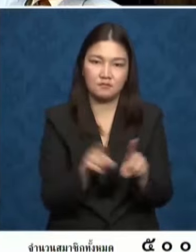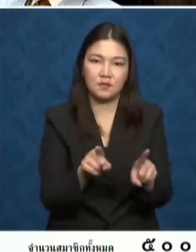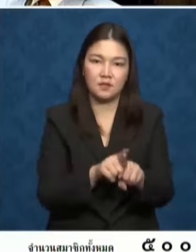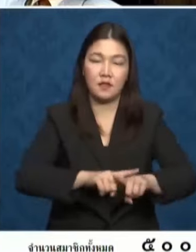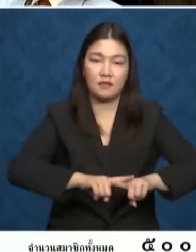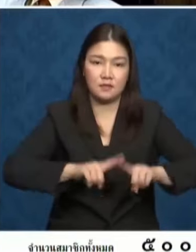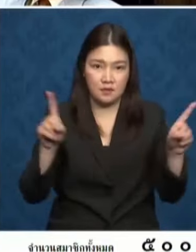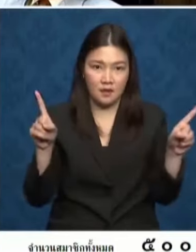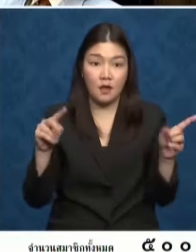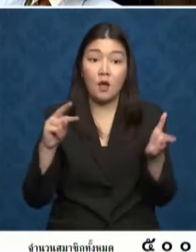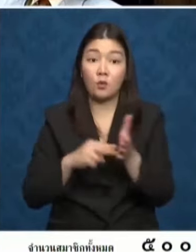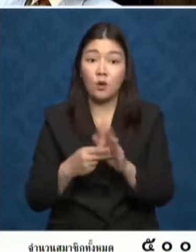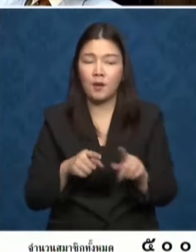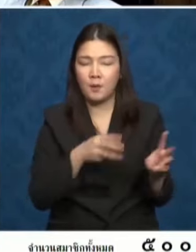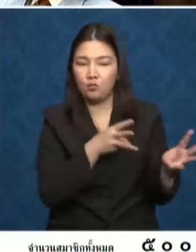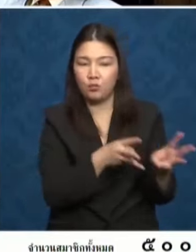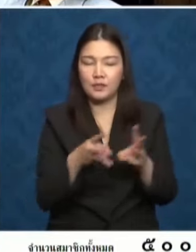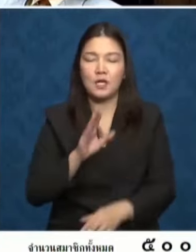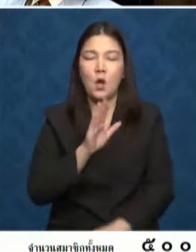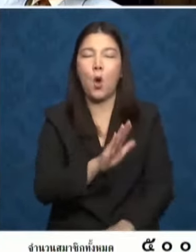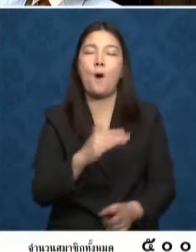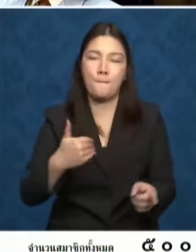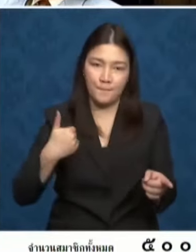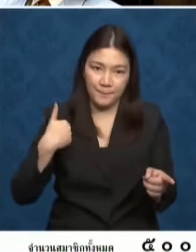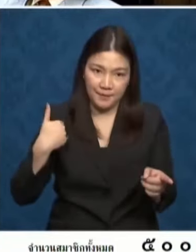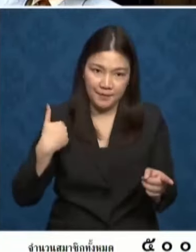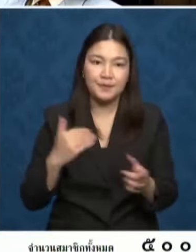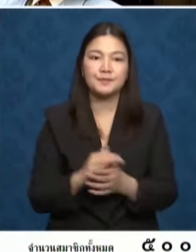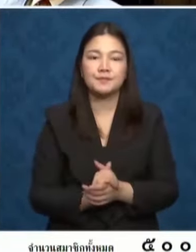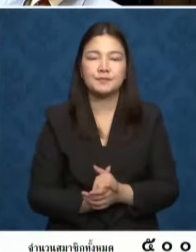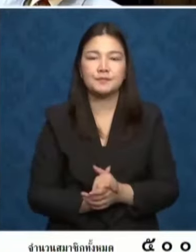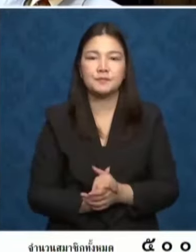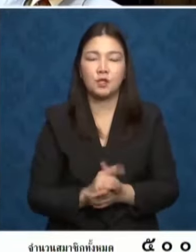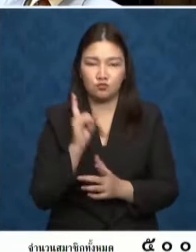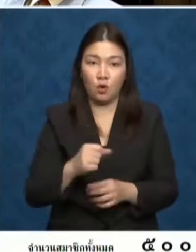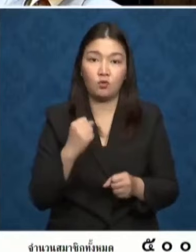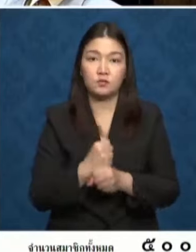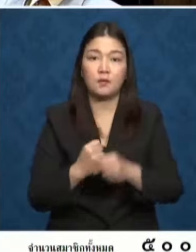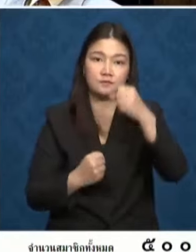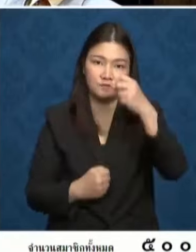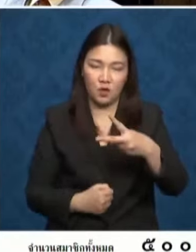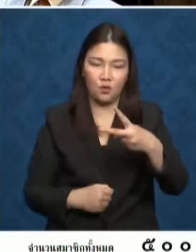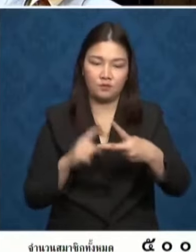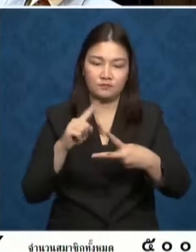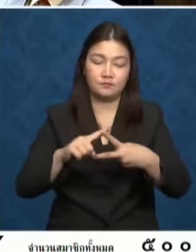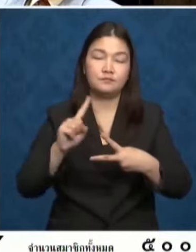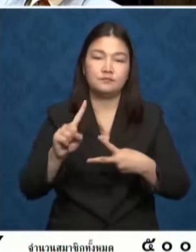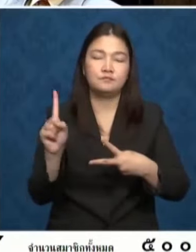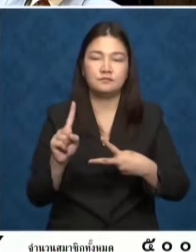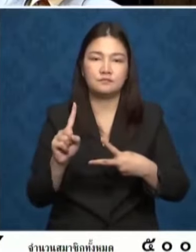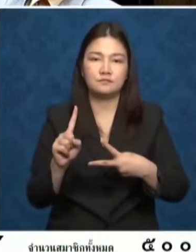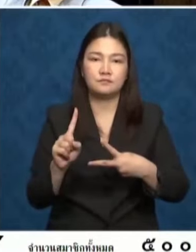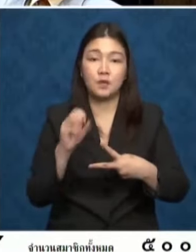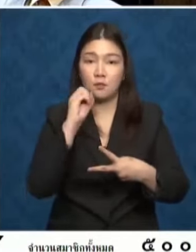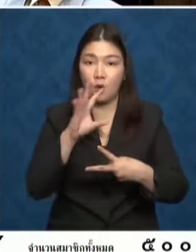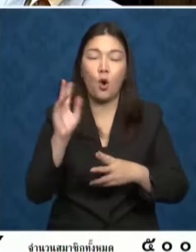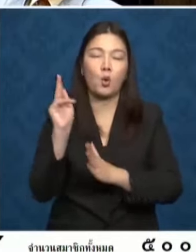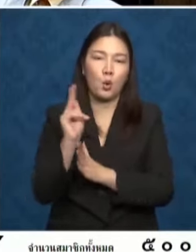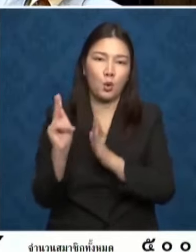ก็มีแนวทางอยู่นะครับซึ่งต้องทำอย่างน้อย 2ประการประการแรกก็คือมีกฎ